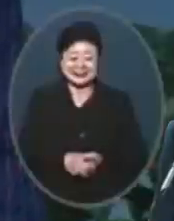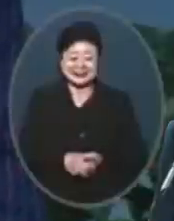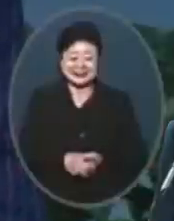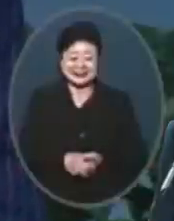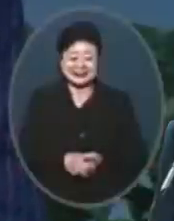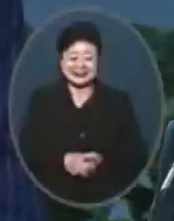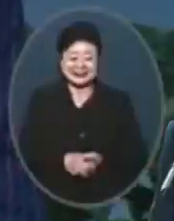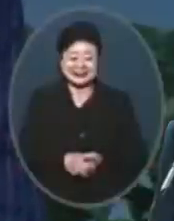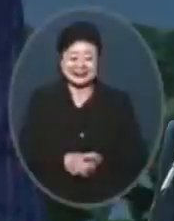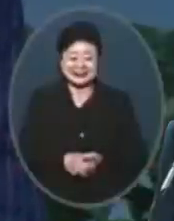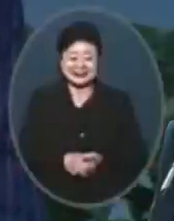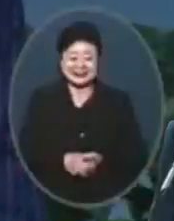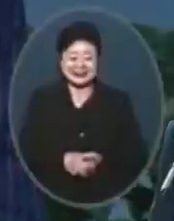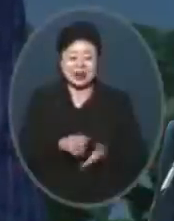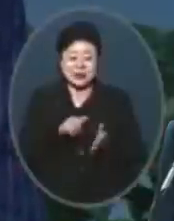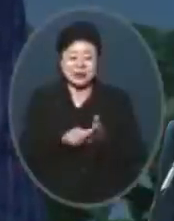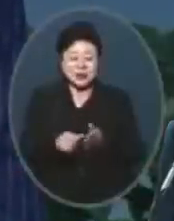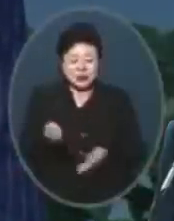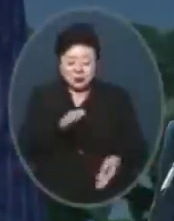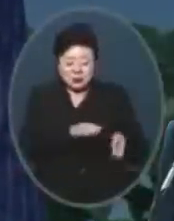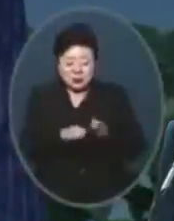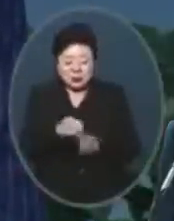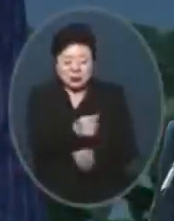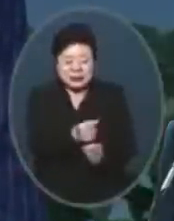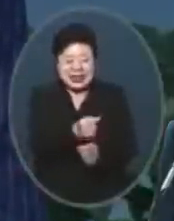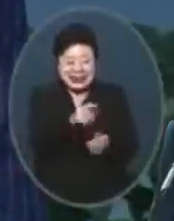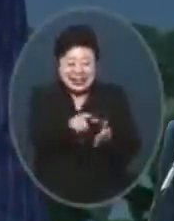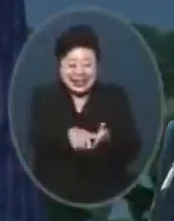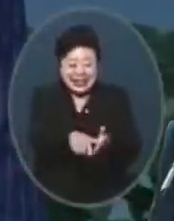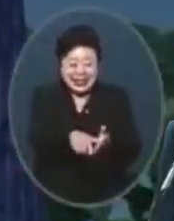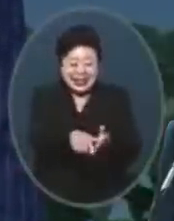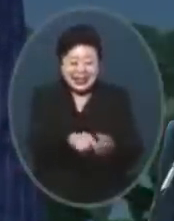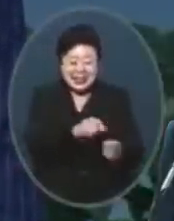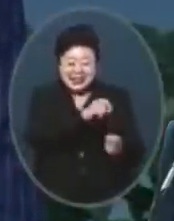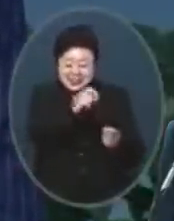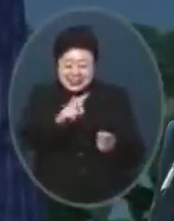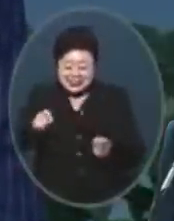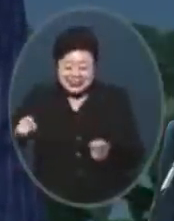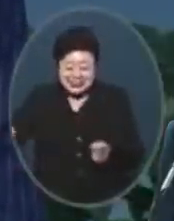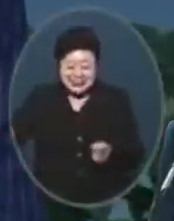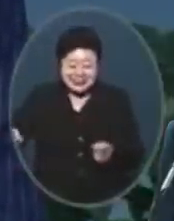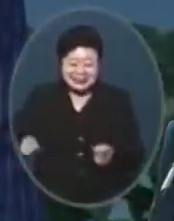그 물건 담고 올 때 쓰는